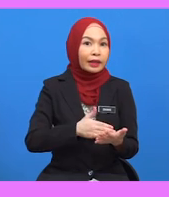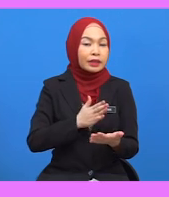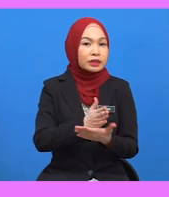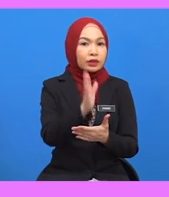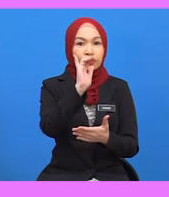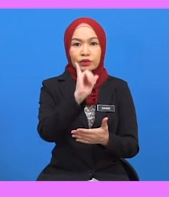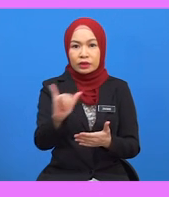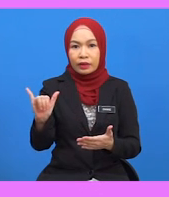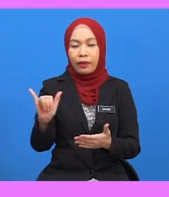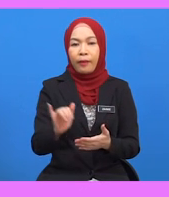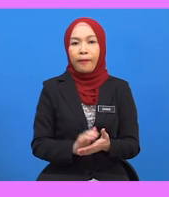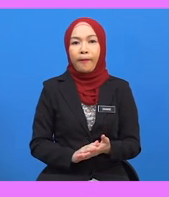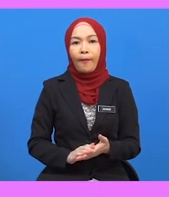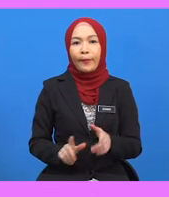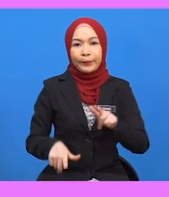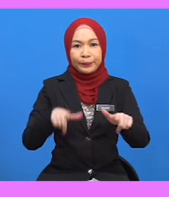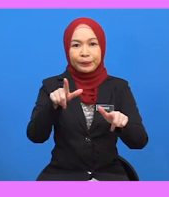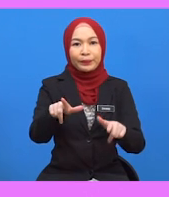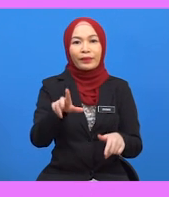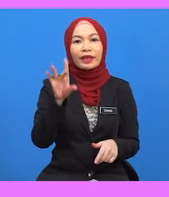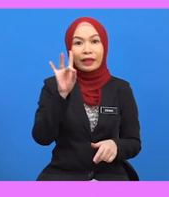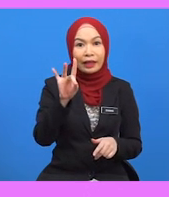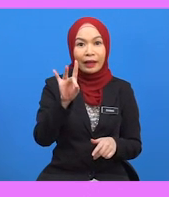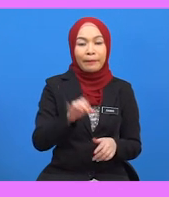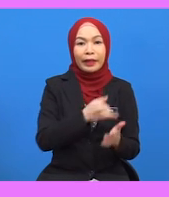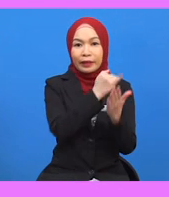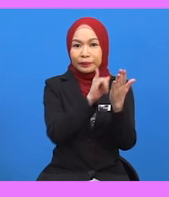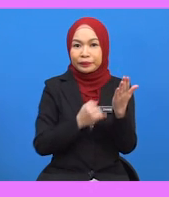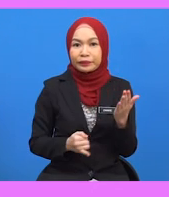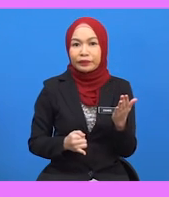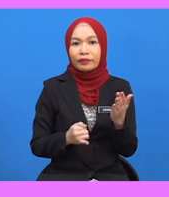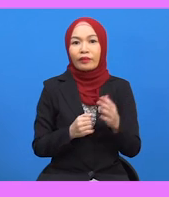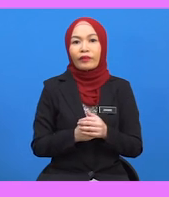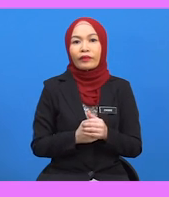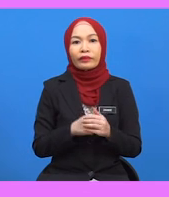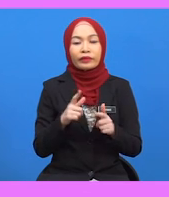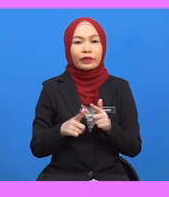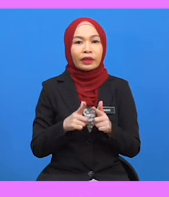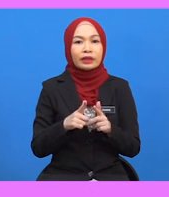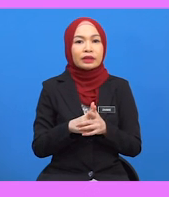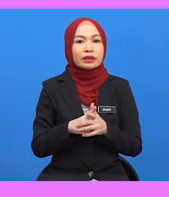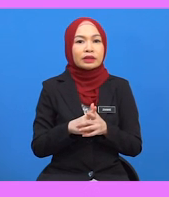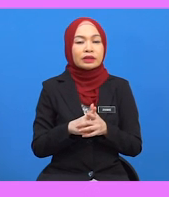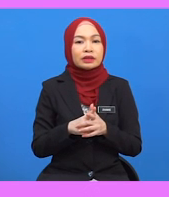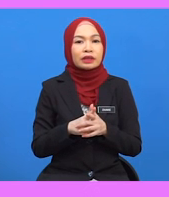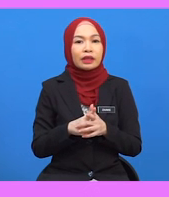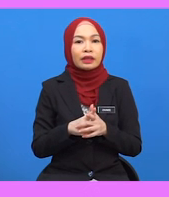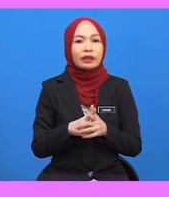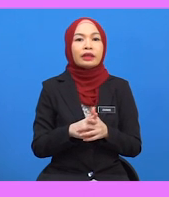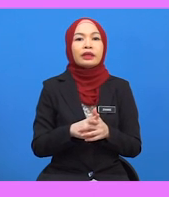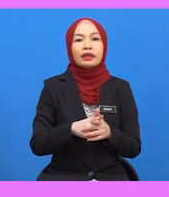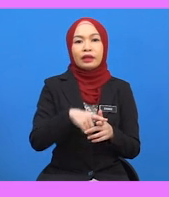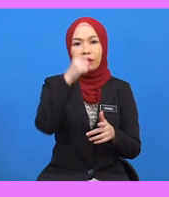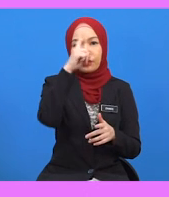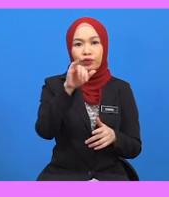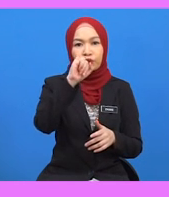Seterusnya, langkah ke-8, lukis simbol syarat untuk I lebih